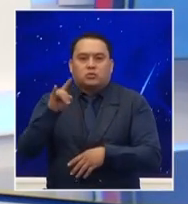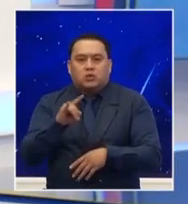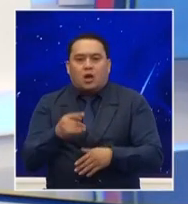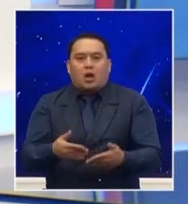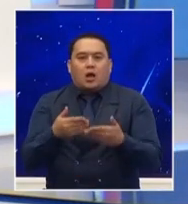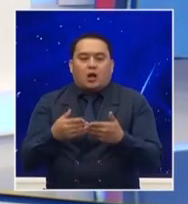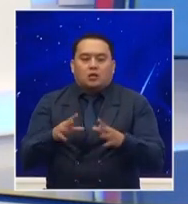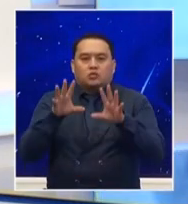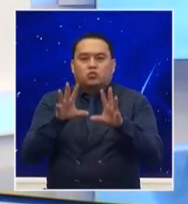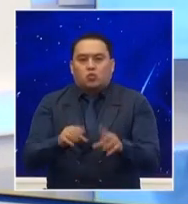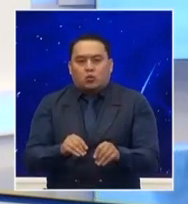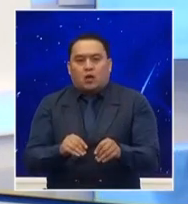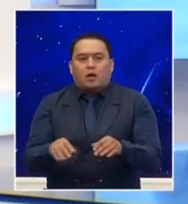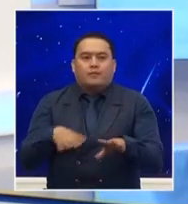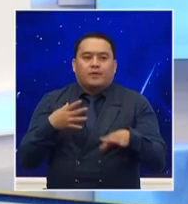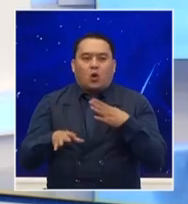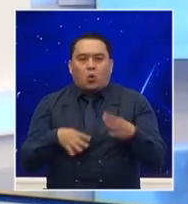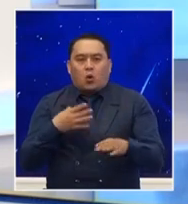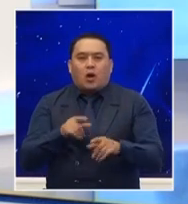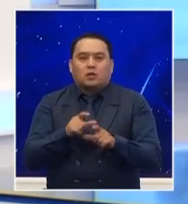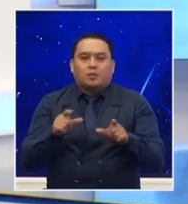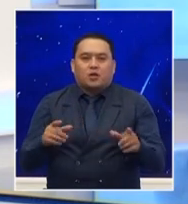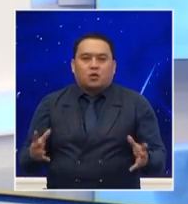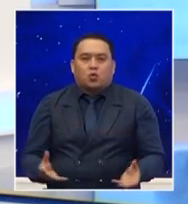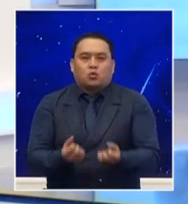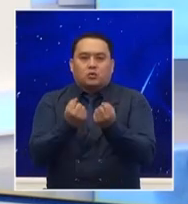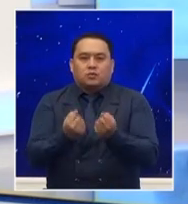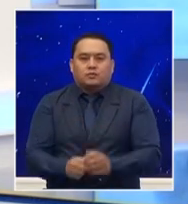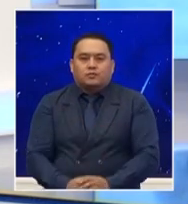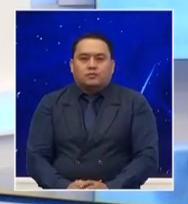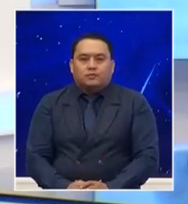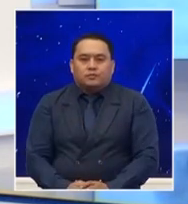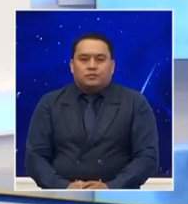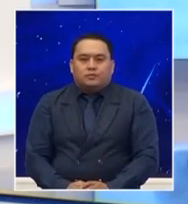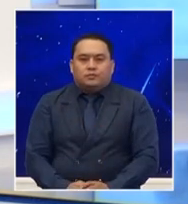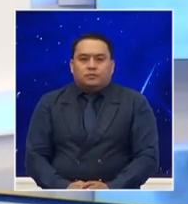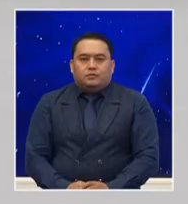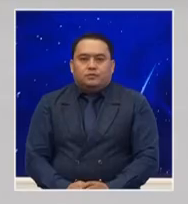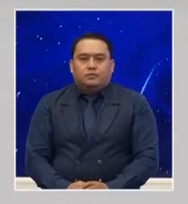жаудан залалсыздандырды. Әуе кемесінің ішіндегі адамдарды құтқарды, алғашқы көмек көрсетті.